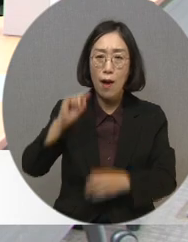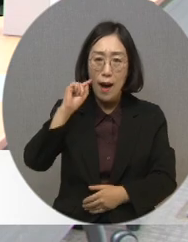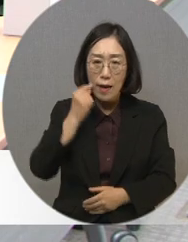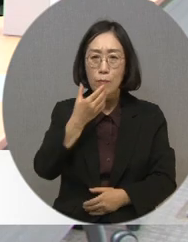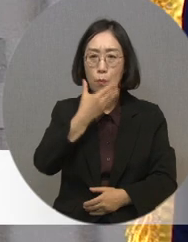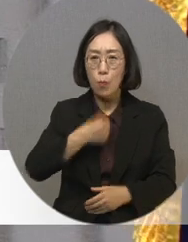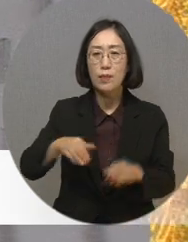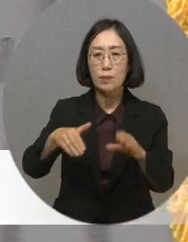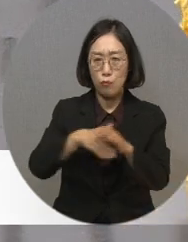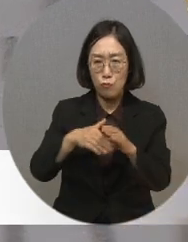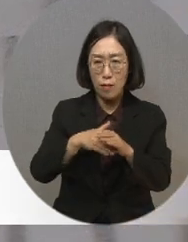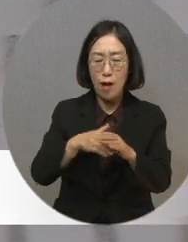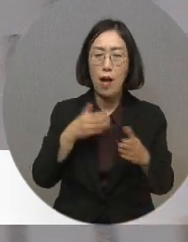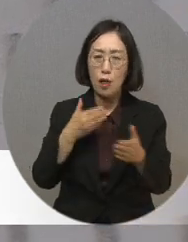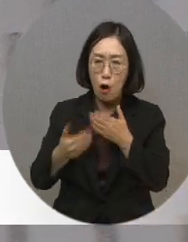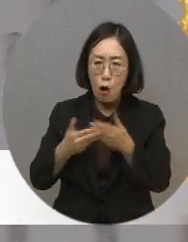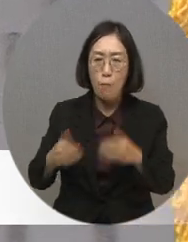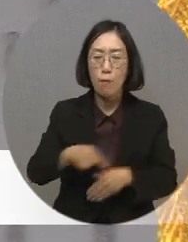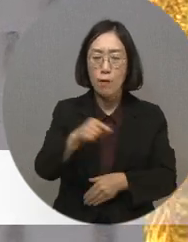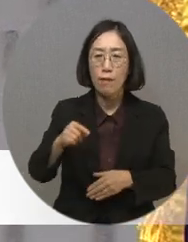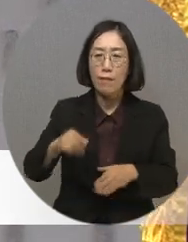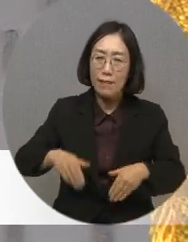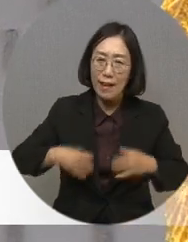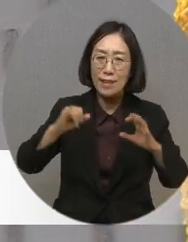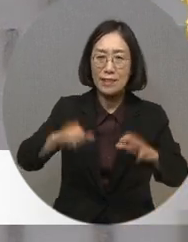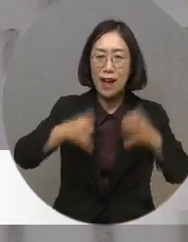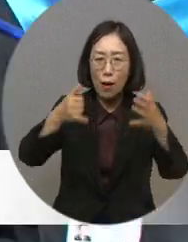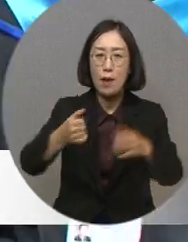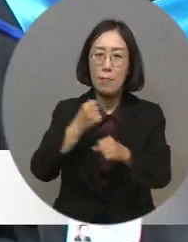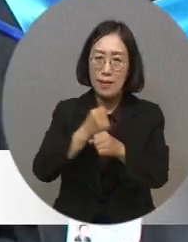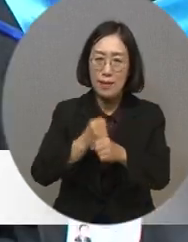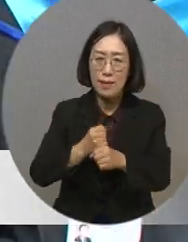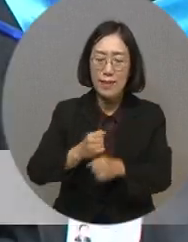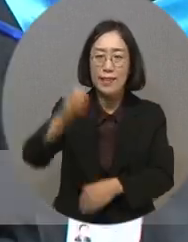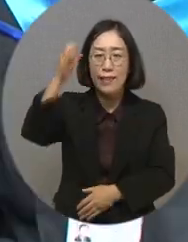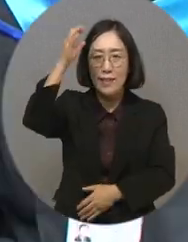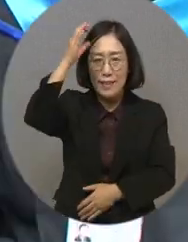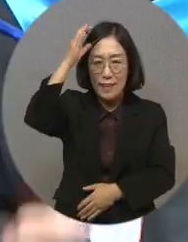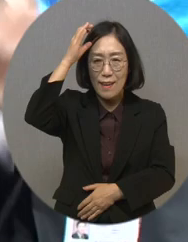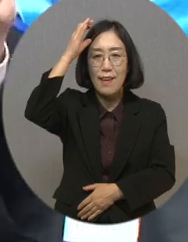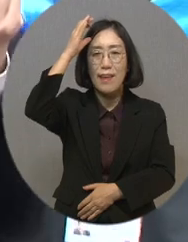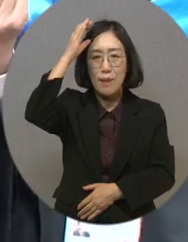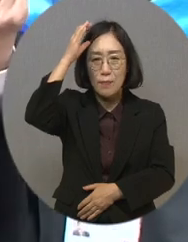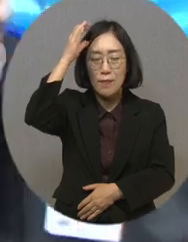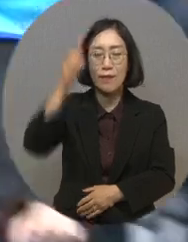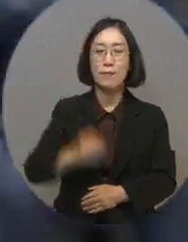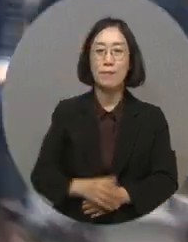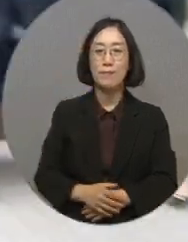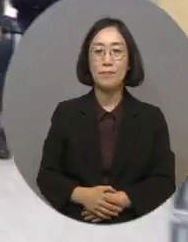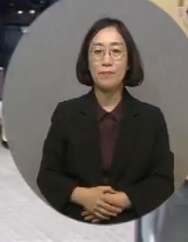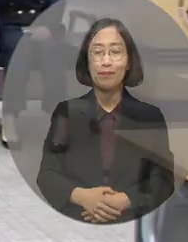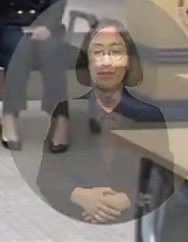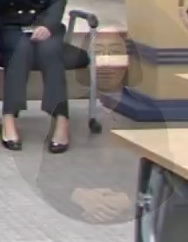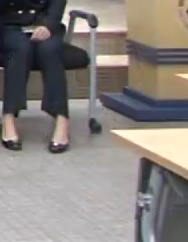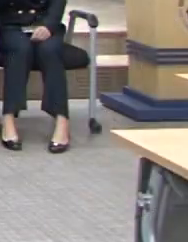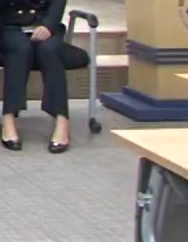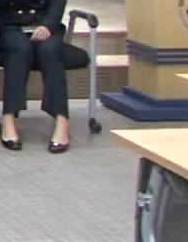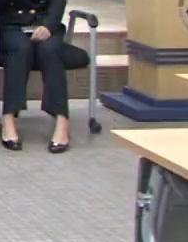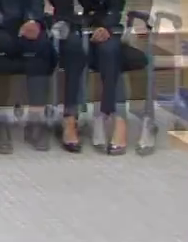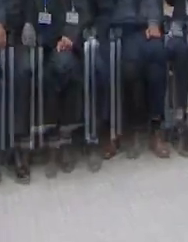복지 문화를 누려 따뜻한 사회를 만들어 나갈 수 있기를 기대해봅니다. 복지TV 뉴스